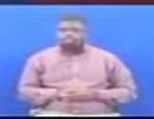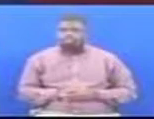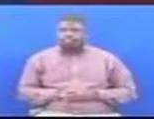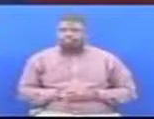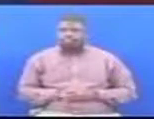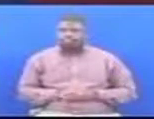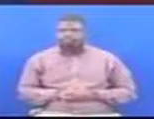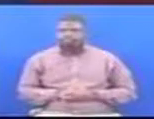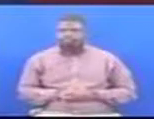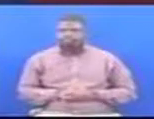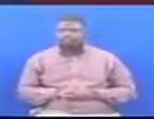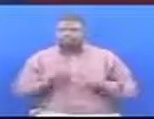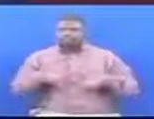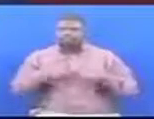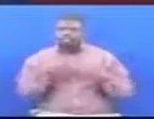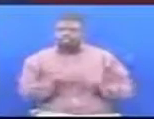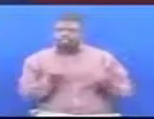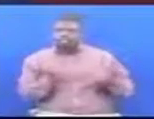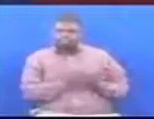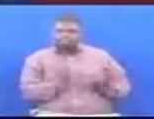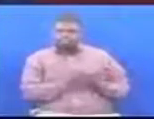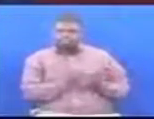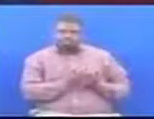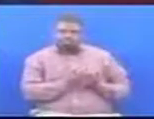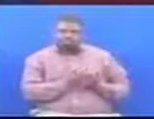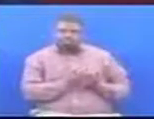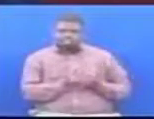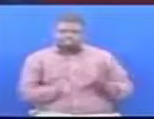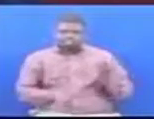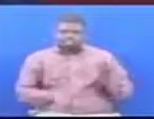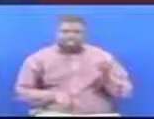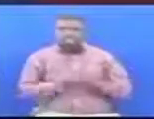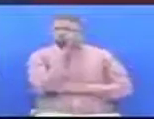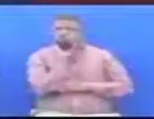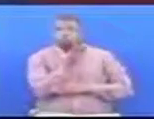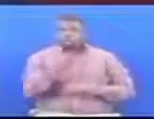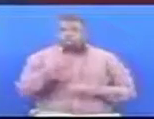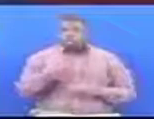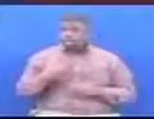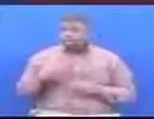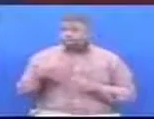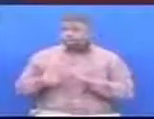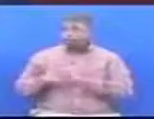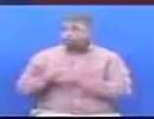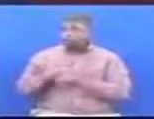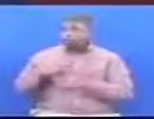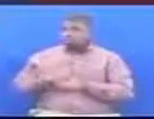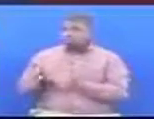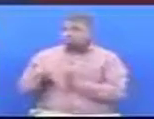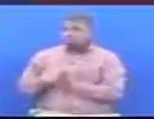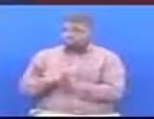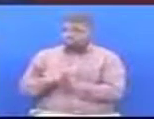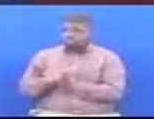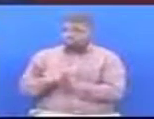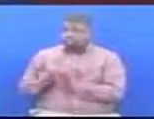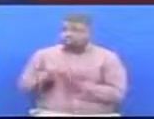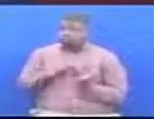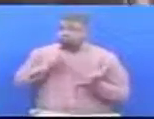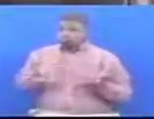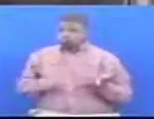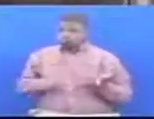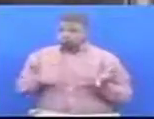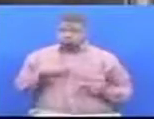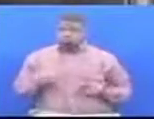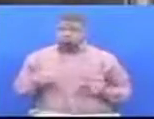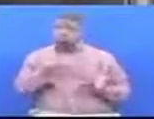mdogo. Lakini pia aliwahi kuibua kashfa iliyomkabili waziri wa fedha Mheshimiwa Profesa Simon Mbilinyi, iliyopelekea kujiuzuru wadhifa wake